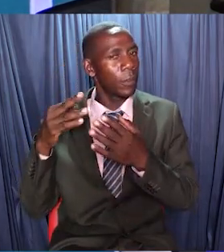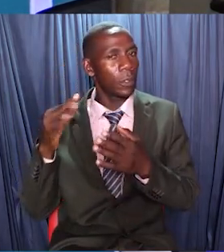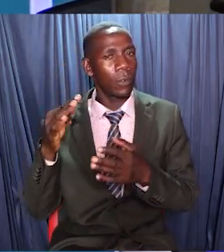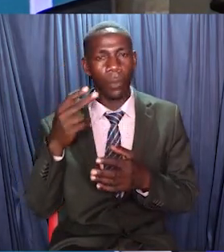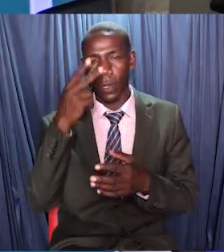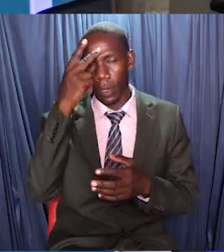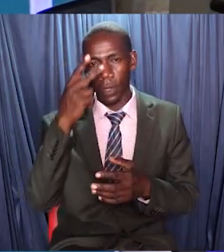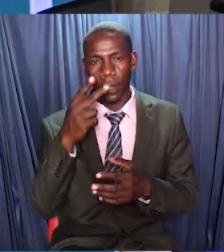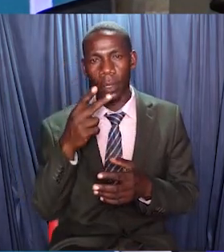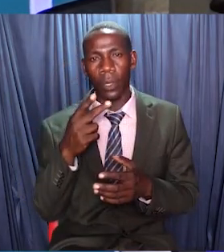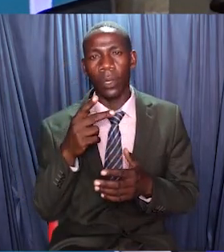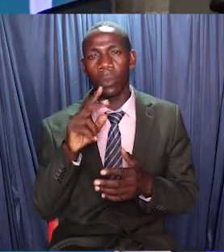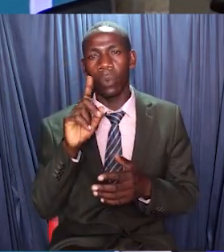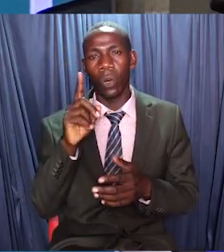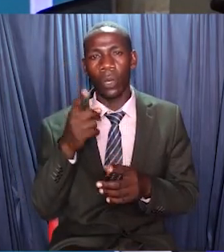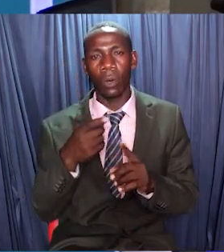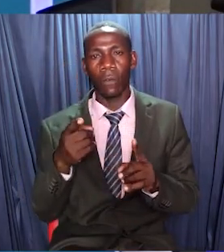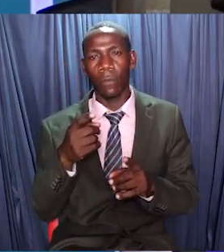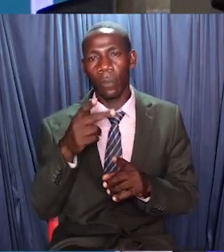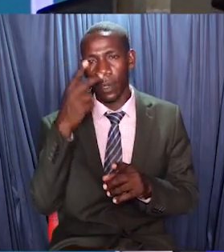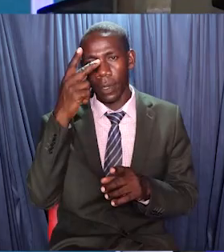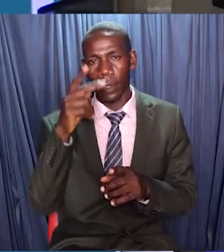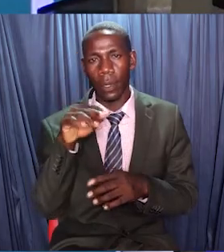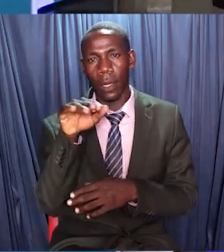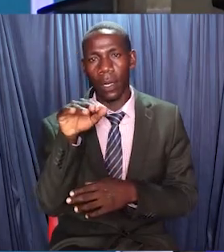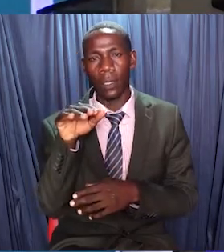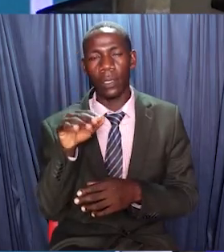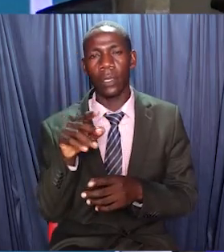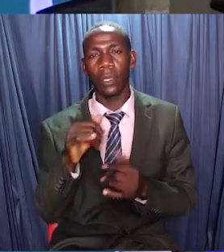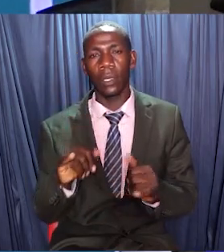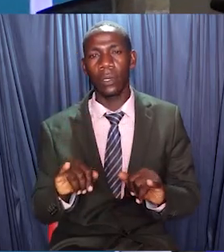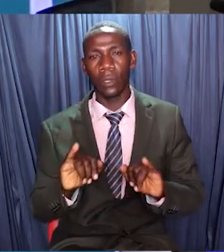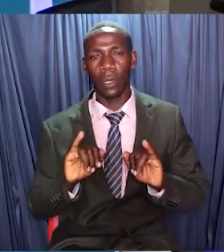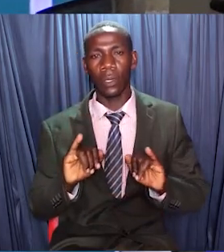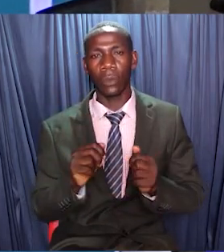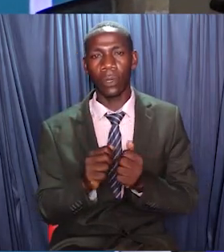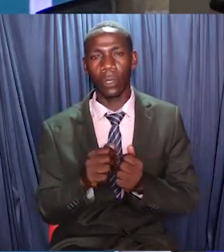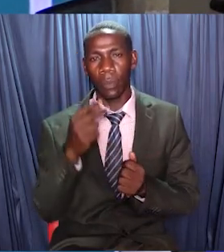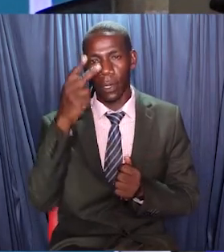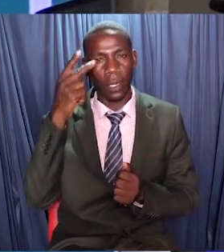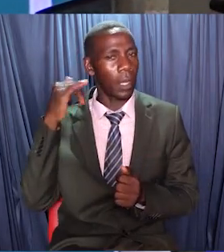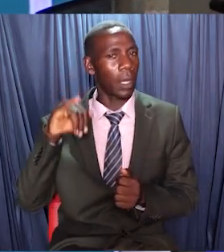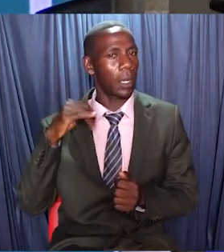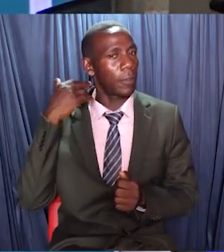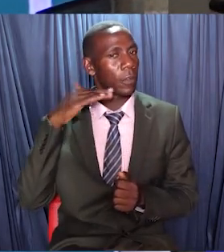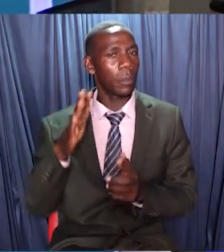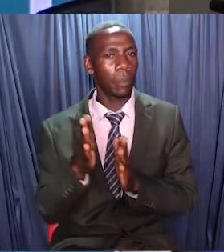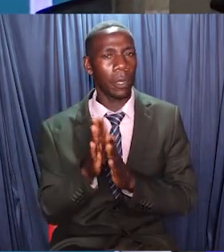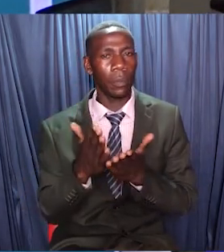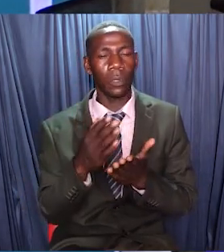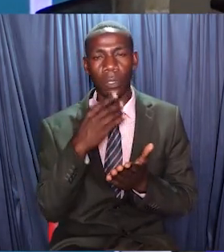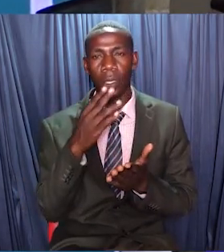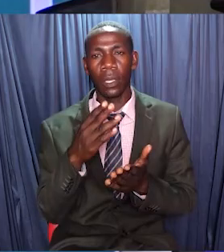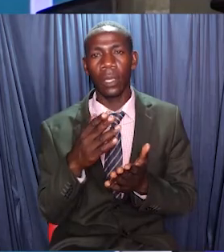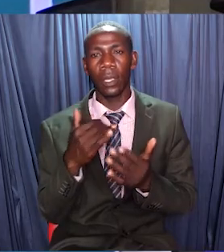Of rejecting my parents' issues. My parents' warnings. Kuagizwa na mzazi. Being instructed by my parents. Kataa. I refused. Biblia inasema. The Bible says.